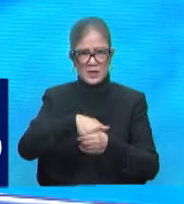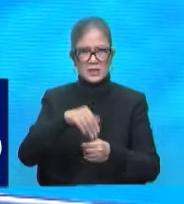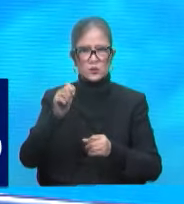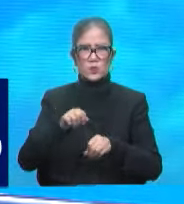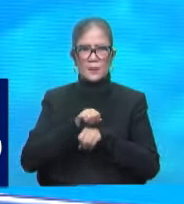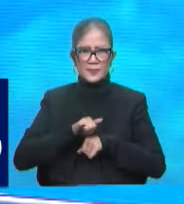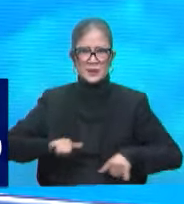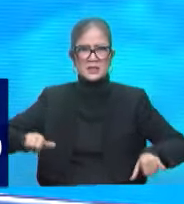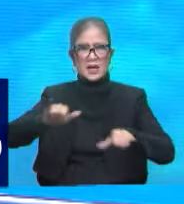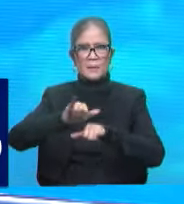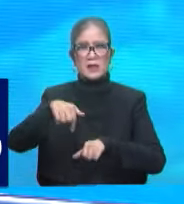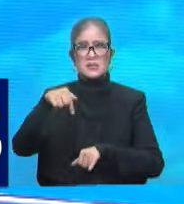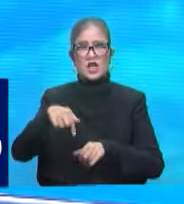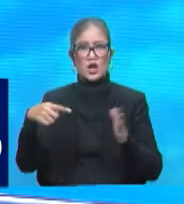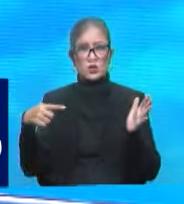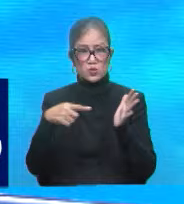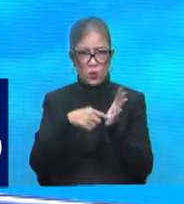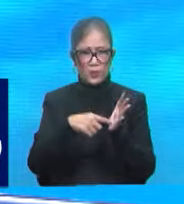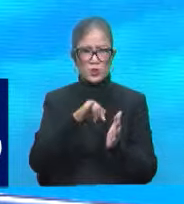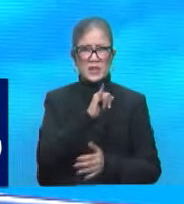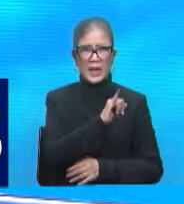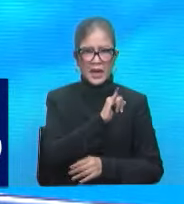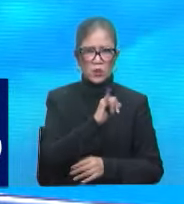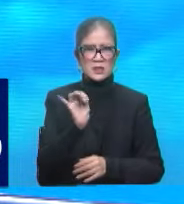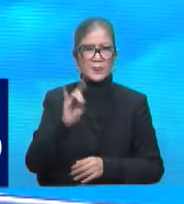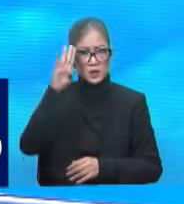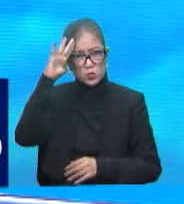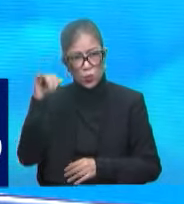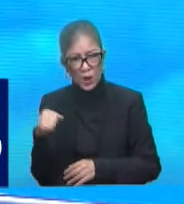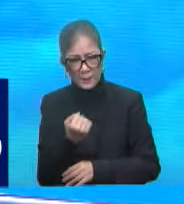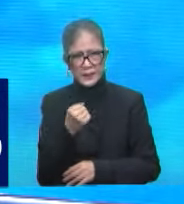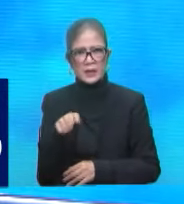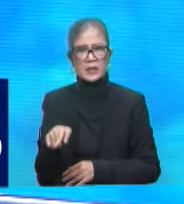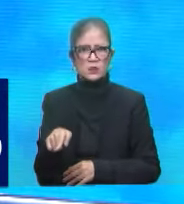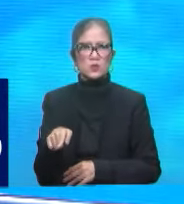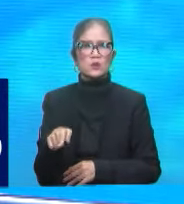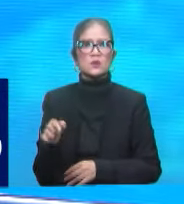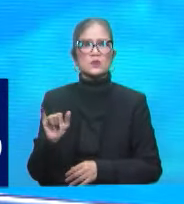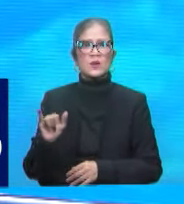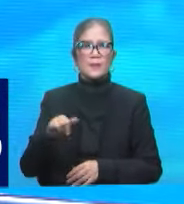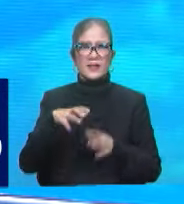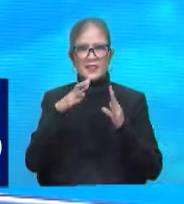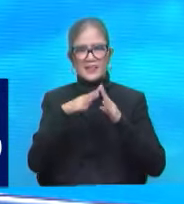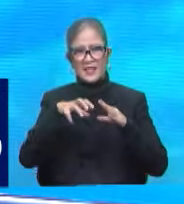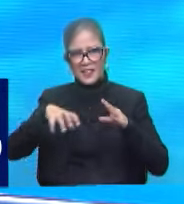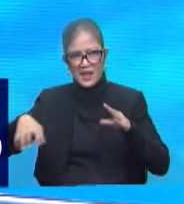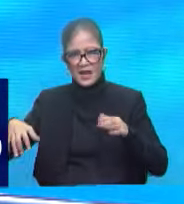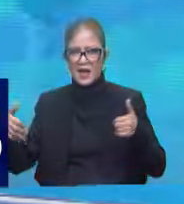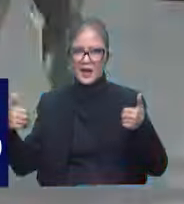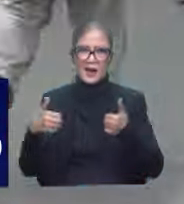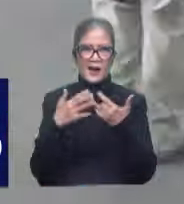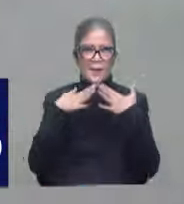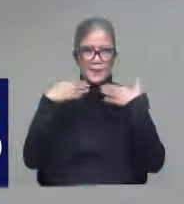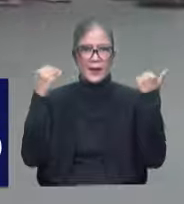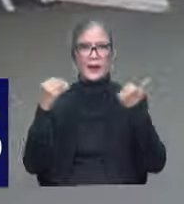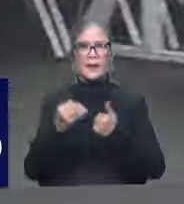Pilkada serentak kali ini sambil menyoblos Inul dan Mas Adam menyempatkan diri bercengkram dengan